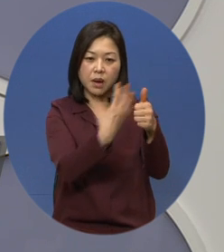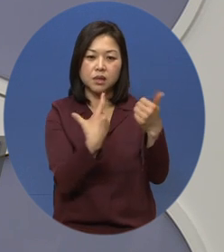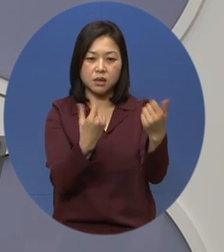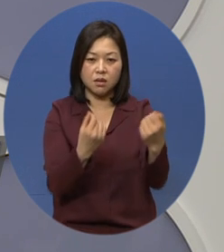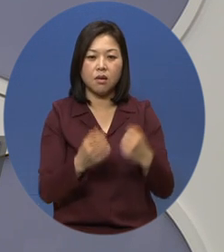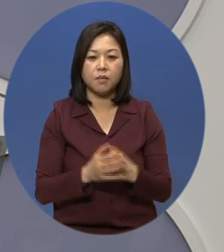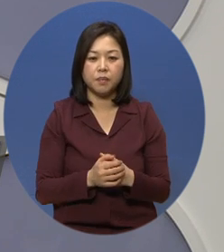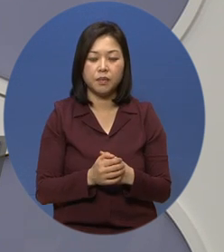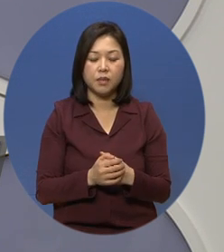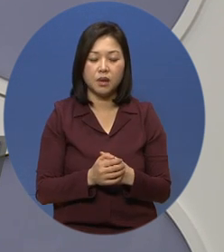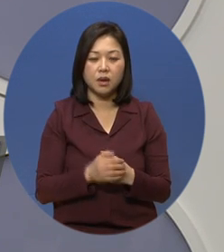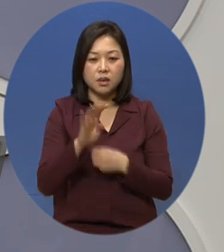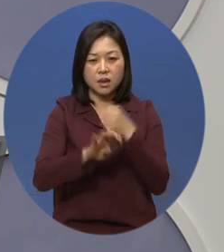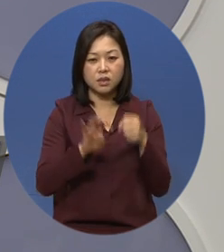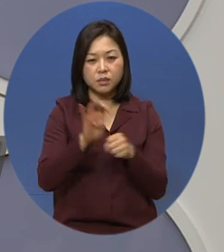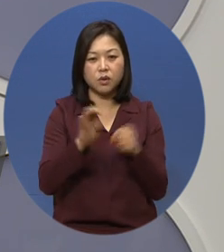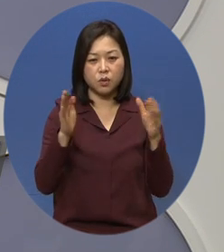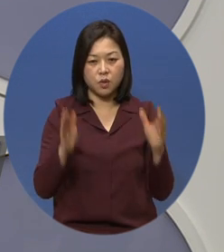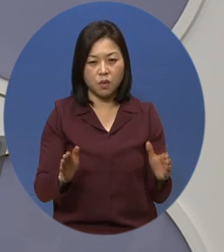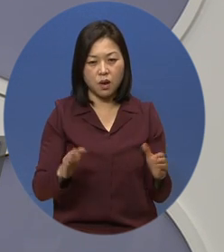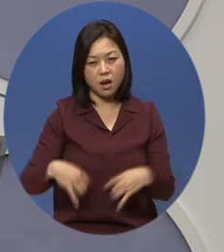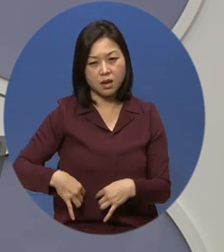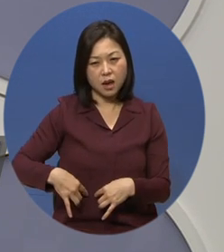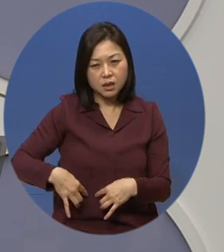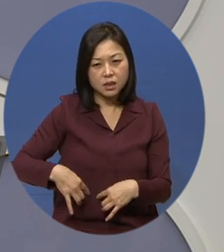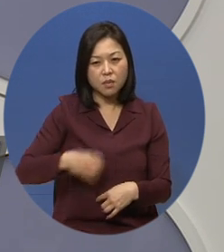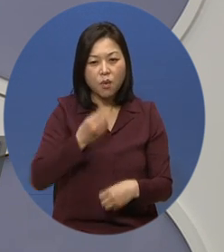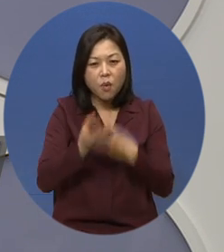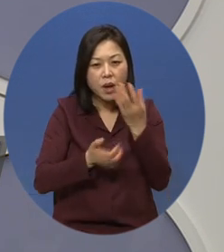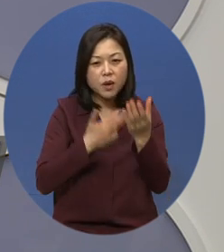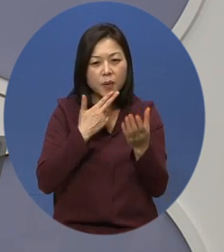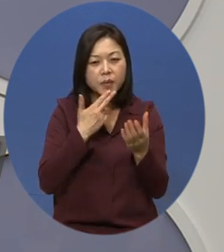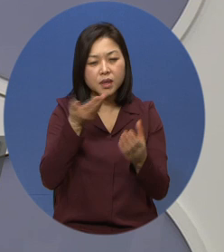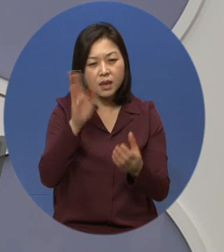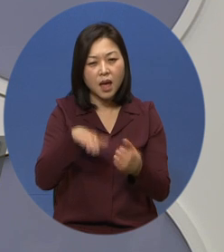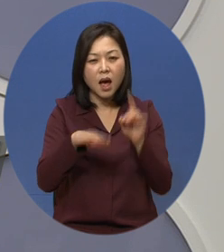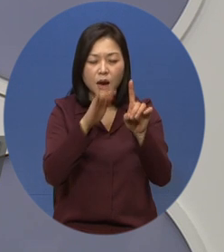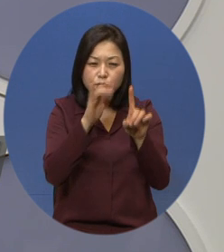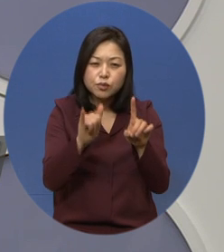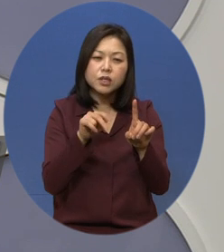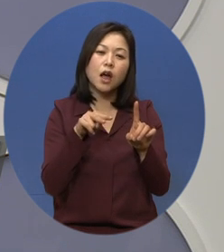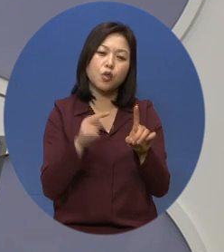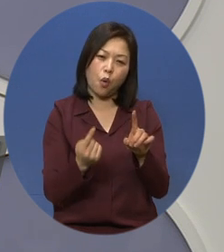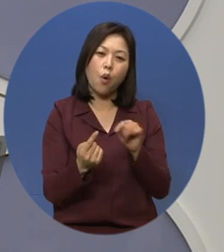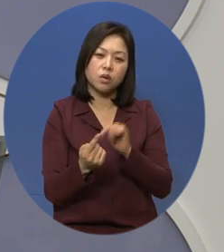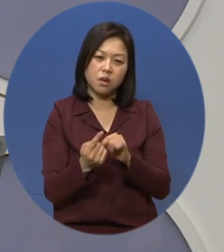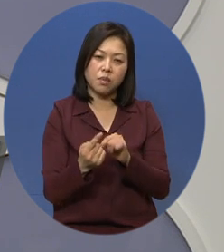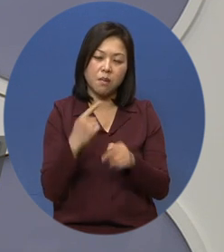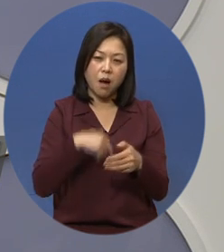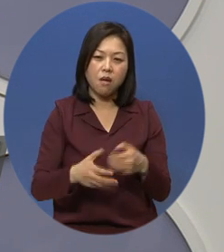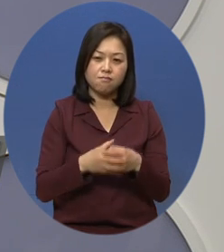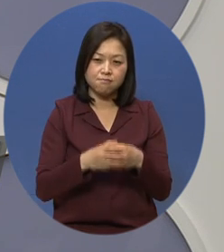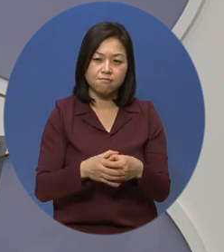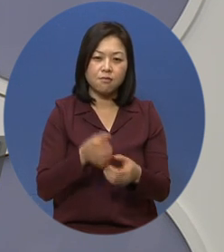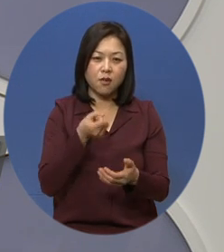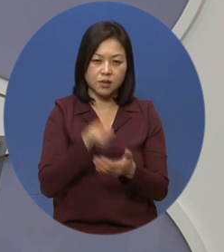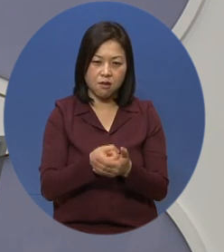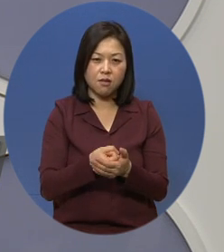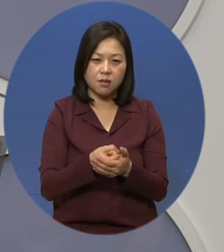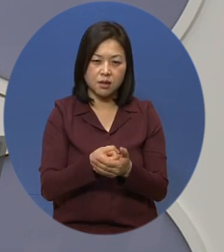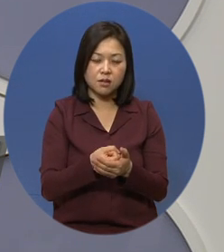사십 년 동안 그런 양심고백 이 없는데 한 번이라도 그런 분인 용기를 내고